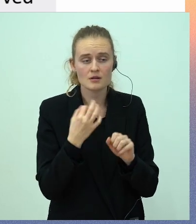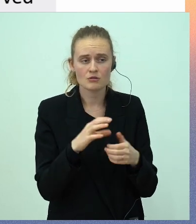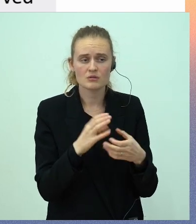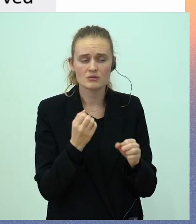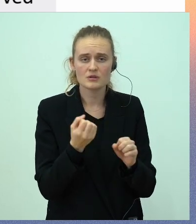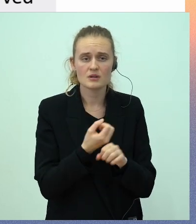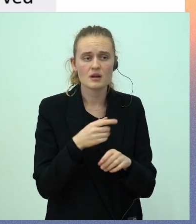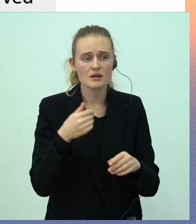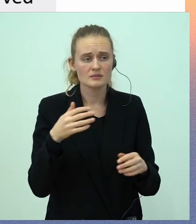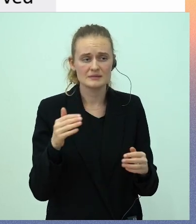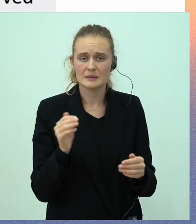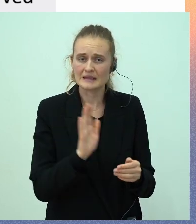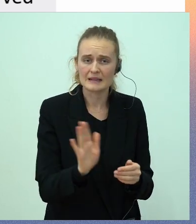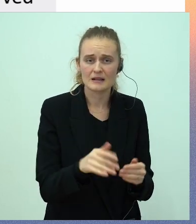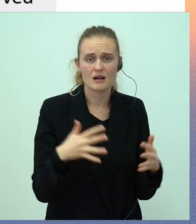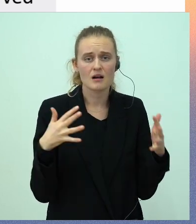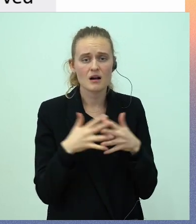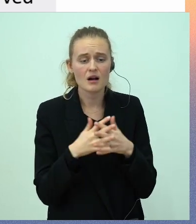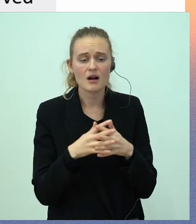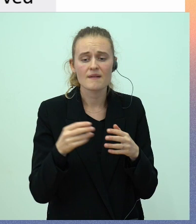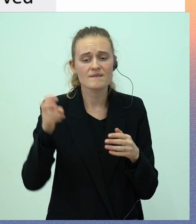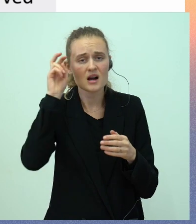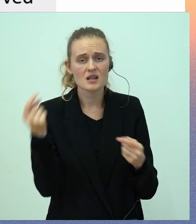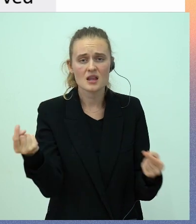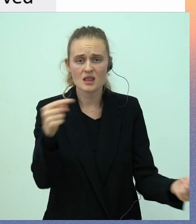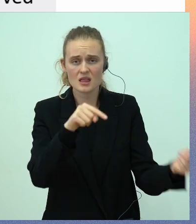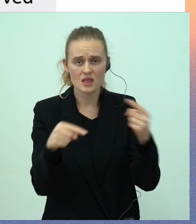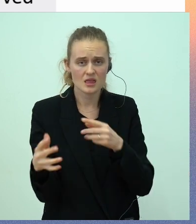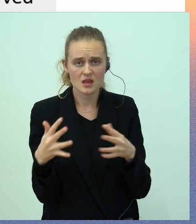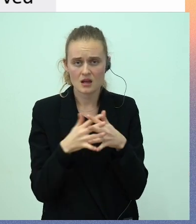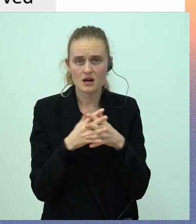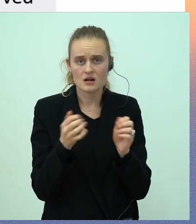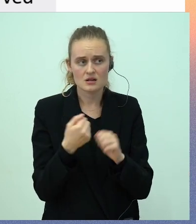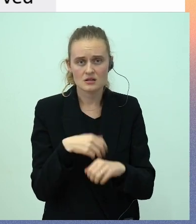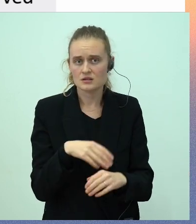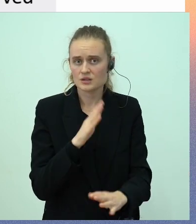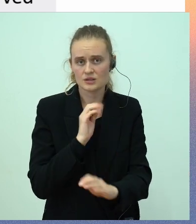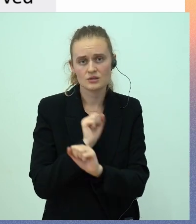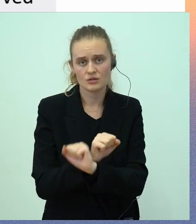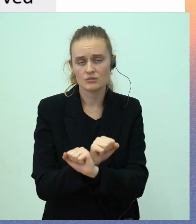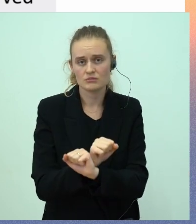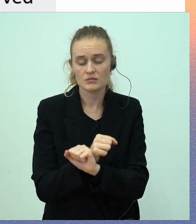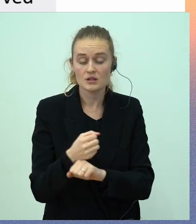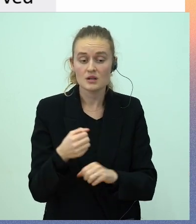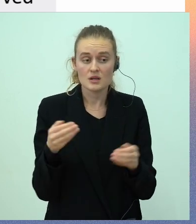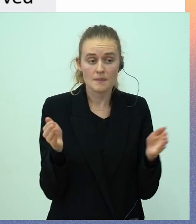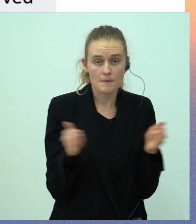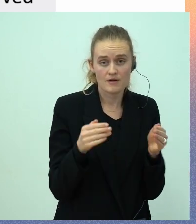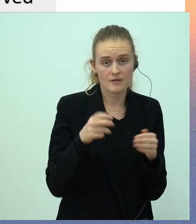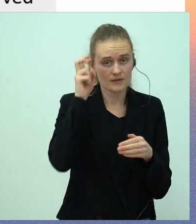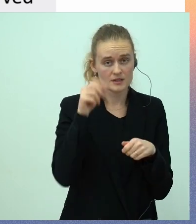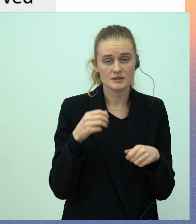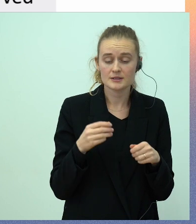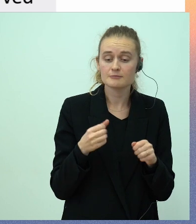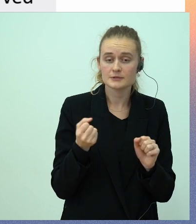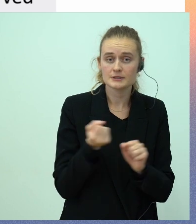vengti karų tarp skirtingų tautų. Nepamirškite, kad mažos valstybės visgi turi ginti savo tapatybę. Negalima